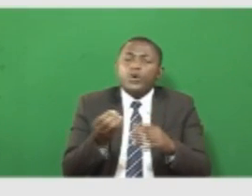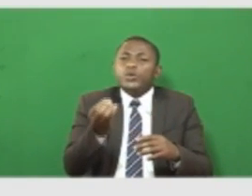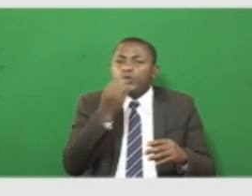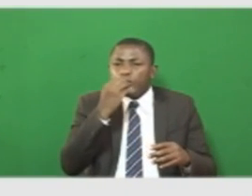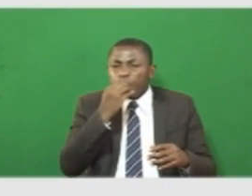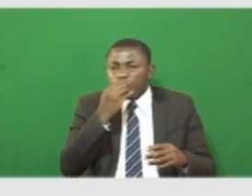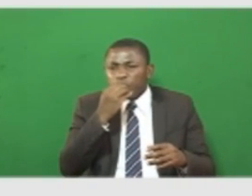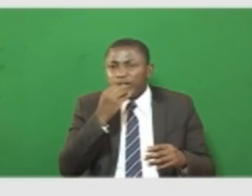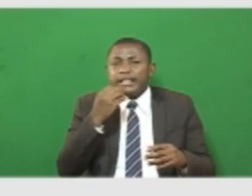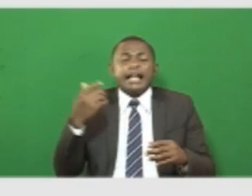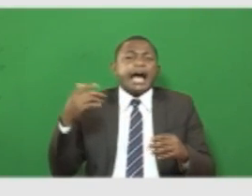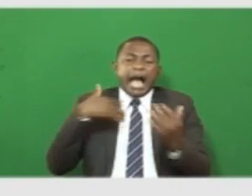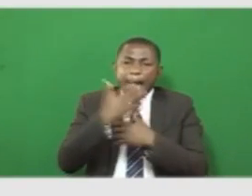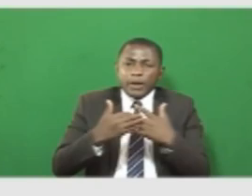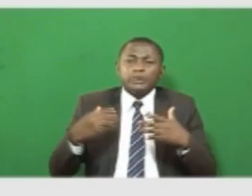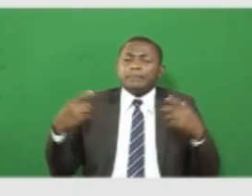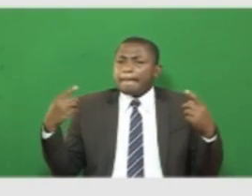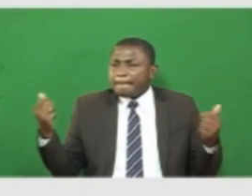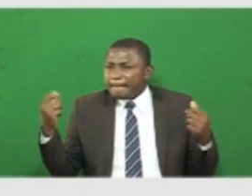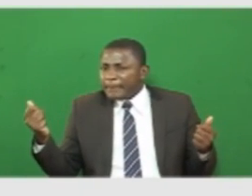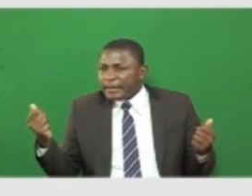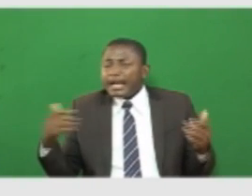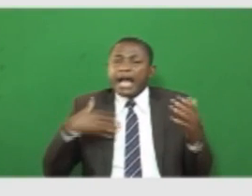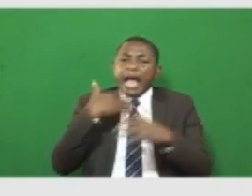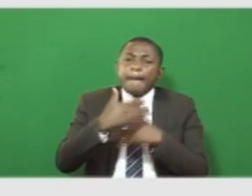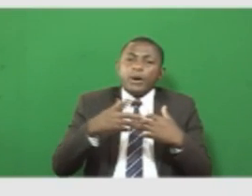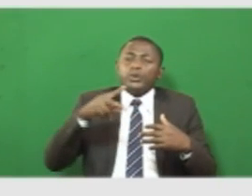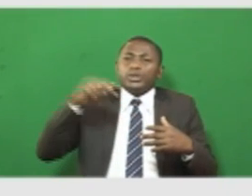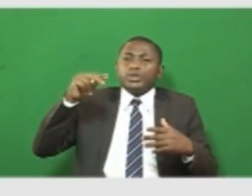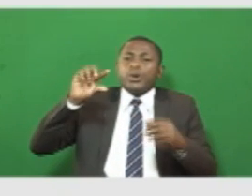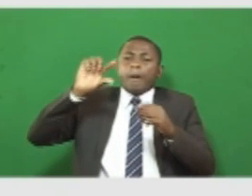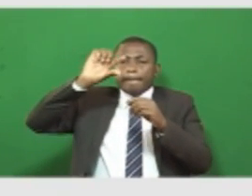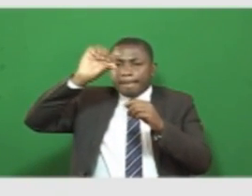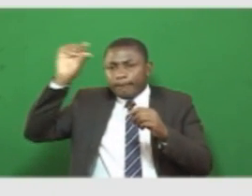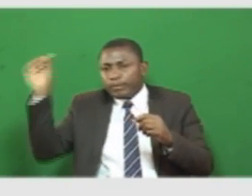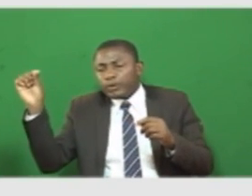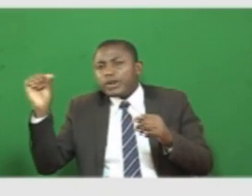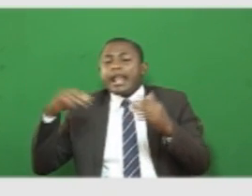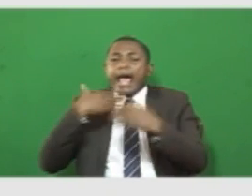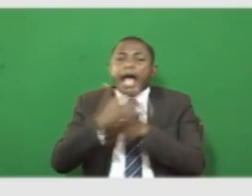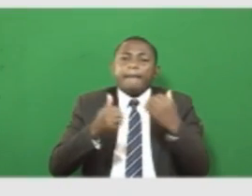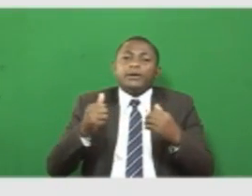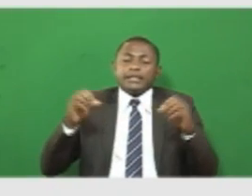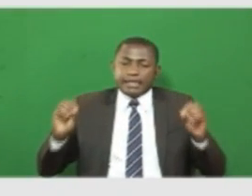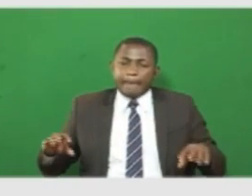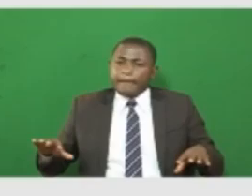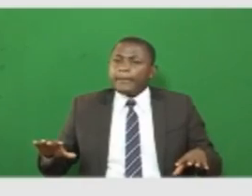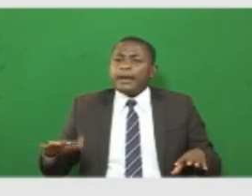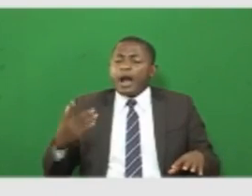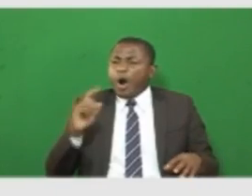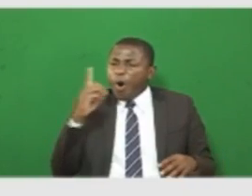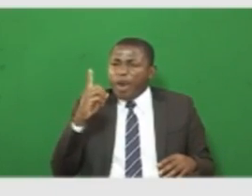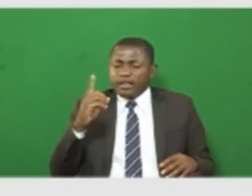nokuda kwomusi womutambo kana pakugara kwemwedzi kana pasabata. Izvi mumvuri